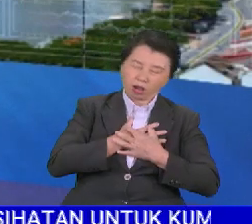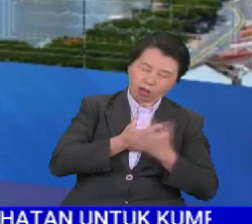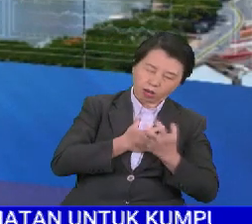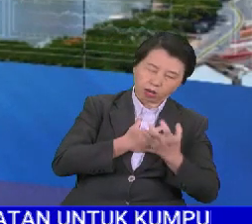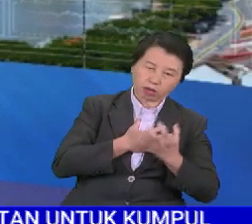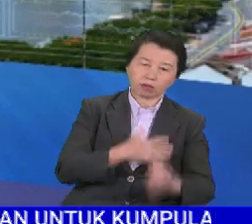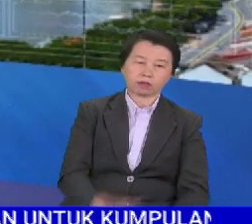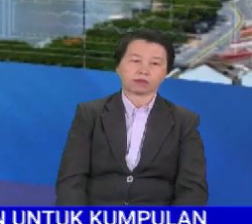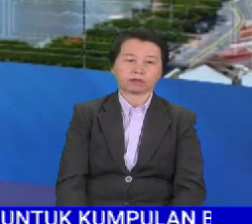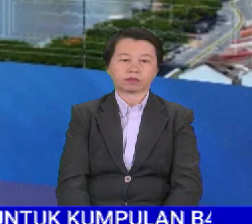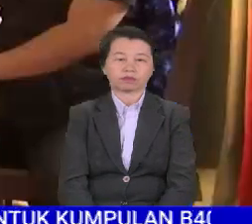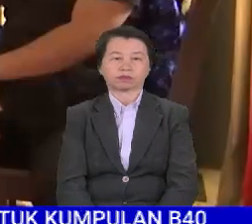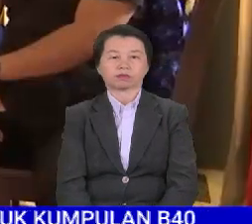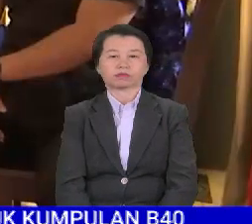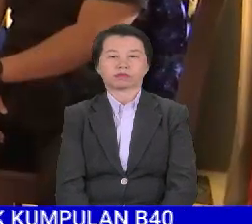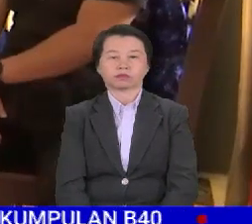jantung.